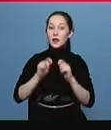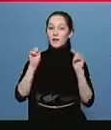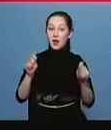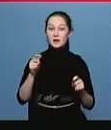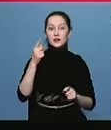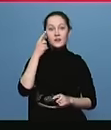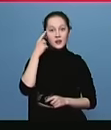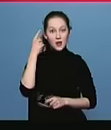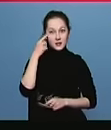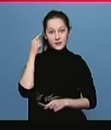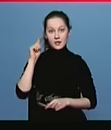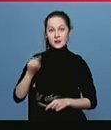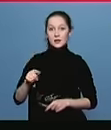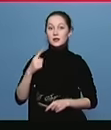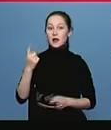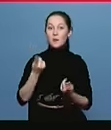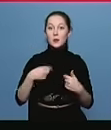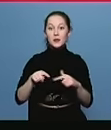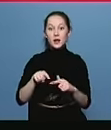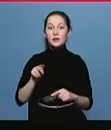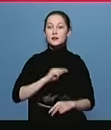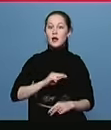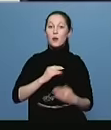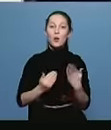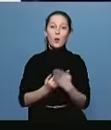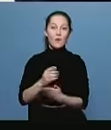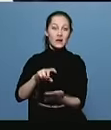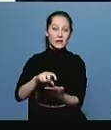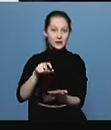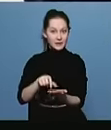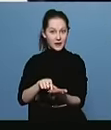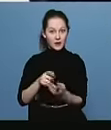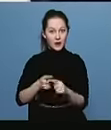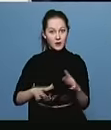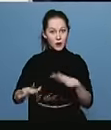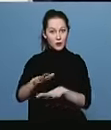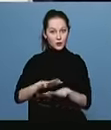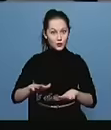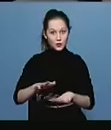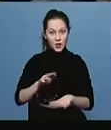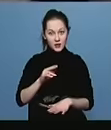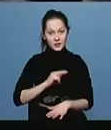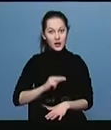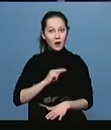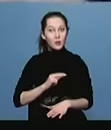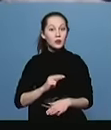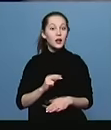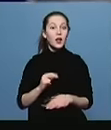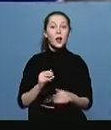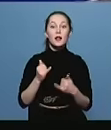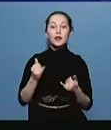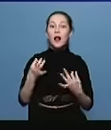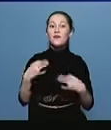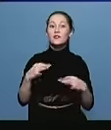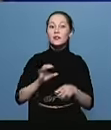Глазове. Здесь при одном из предприятий заработал новый цех. На этом участке наладили производство компонентов для Ижевского